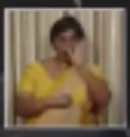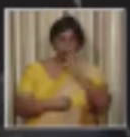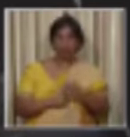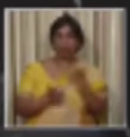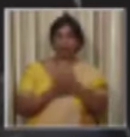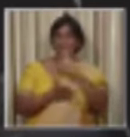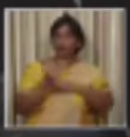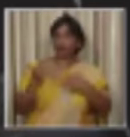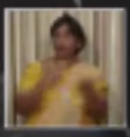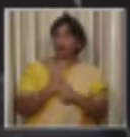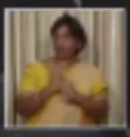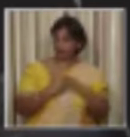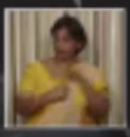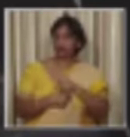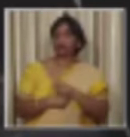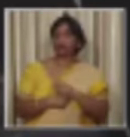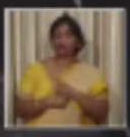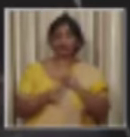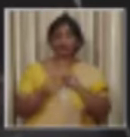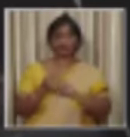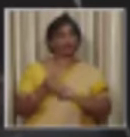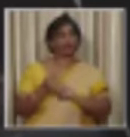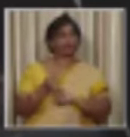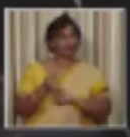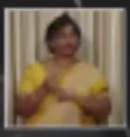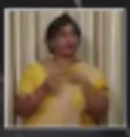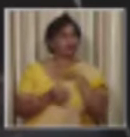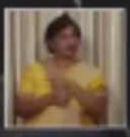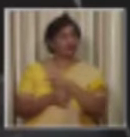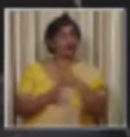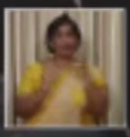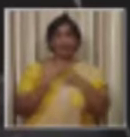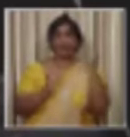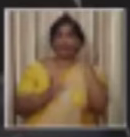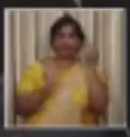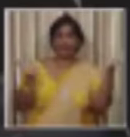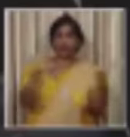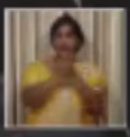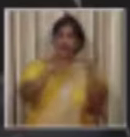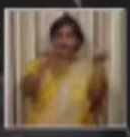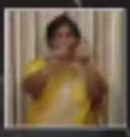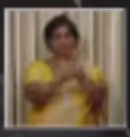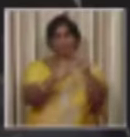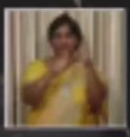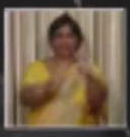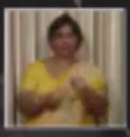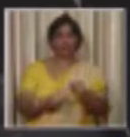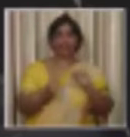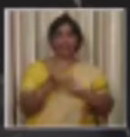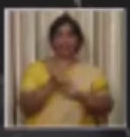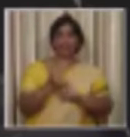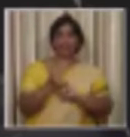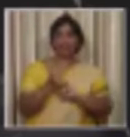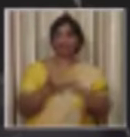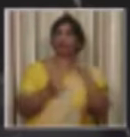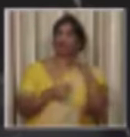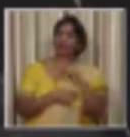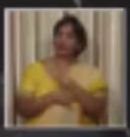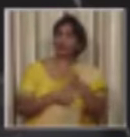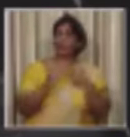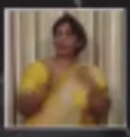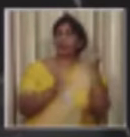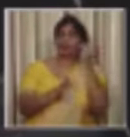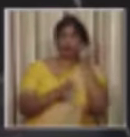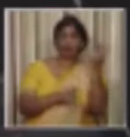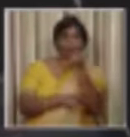ලිපිලේඛන සකස් කරගත්තු සුදර්මන් රදලිය ගොඩයි අනුරකුමාරයි එකට මැච්චුණාට සුදර්මන් රදලිය ගොඩයි